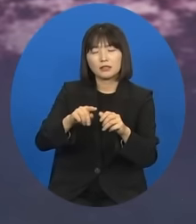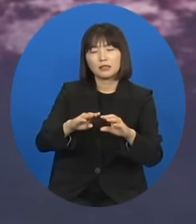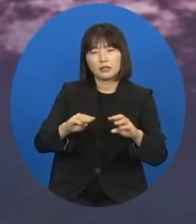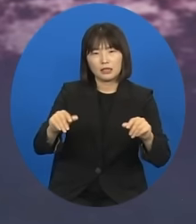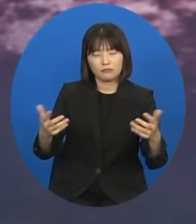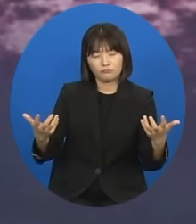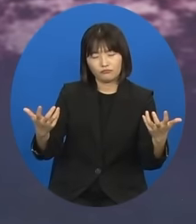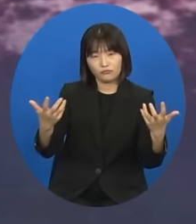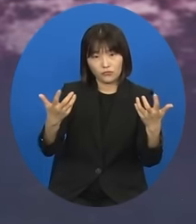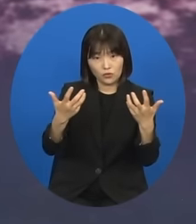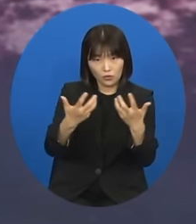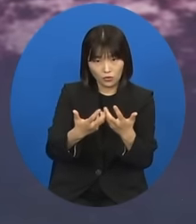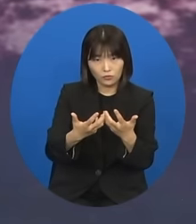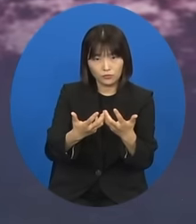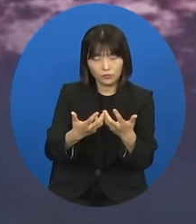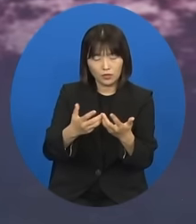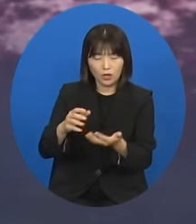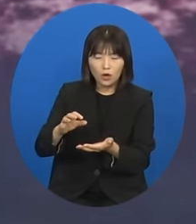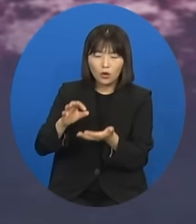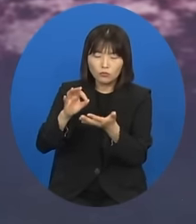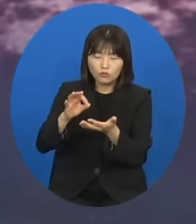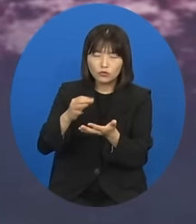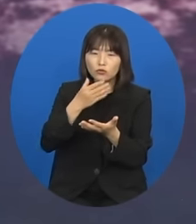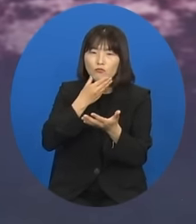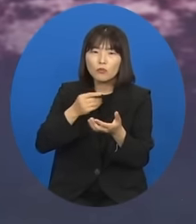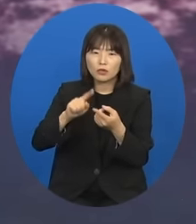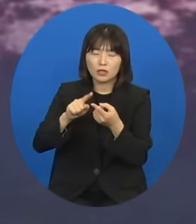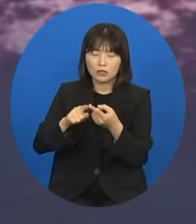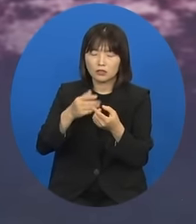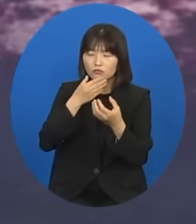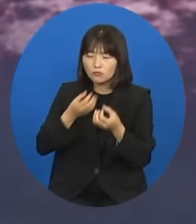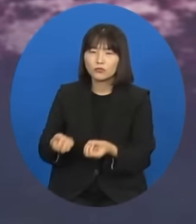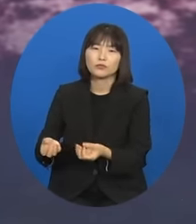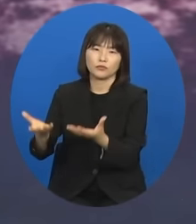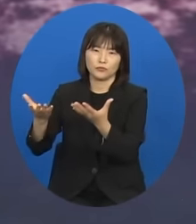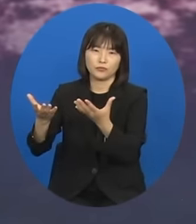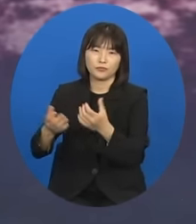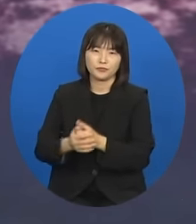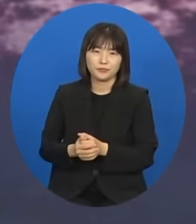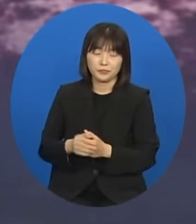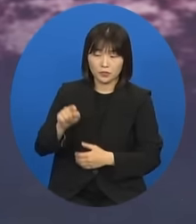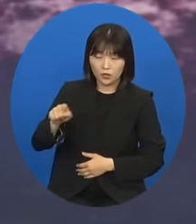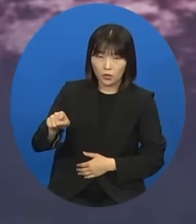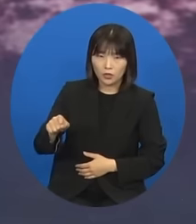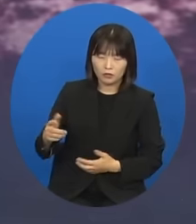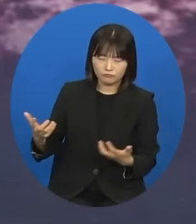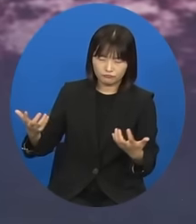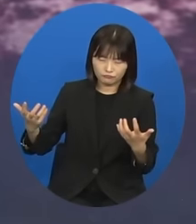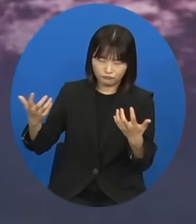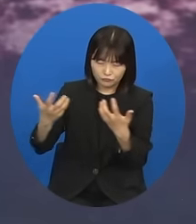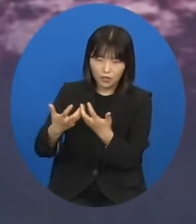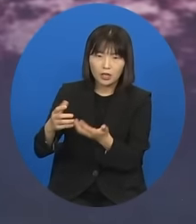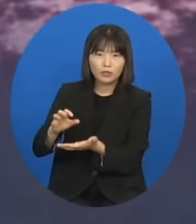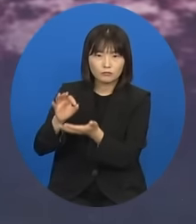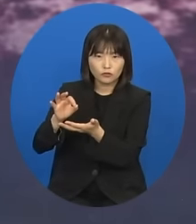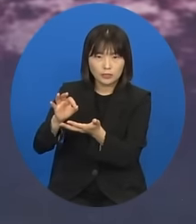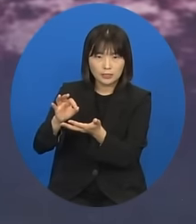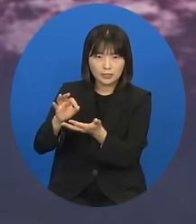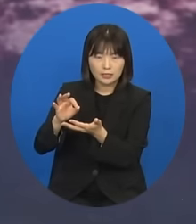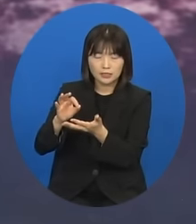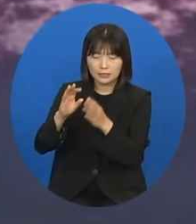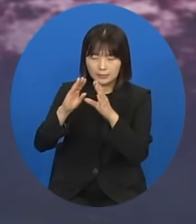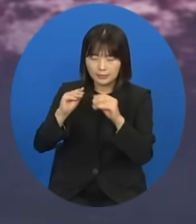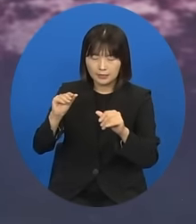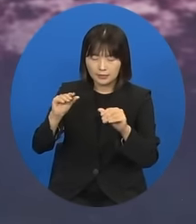아이 물질의 복을 빌어 주죠 너에게 풍부한 물질이 땅에 기름진 것이 있을